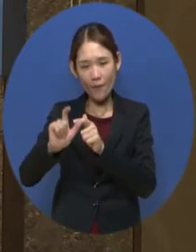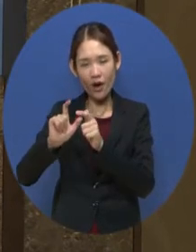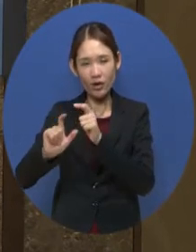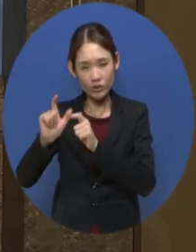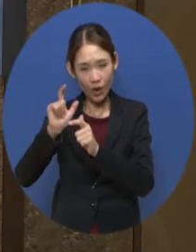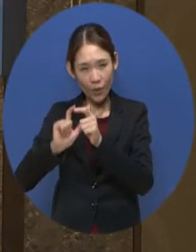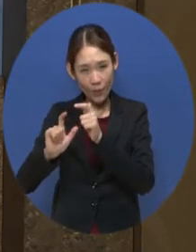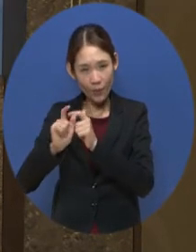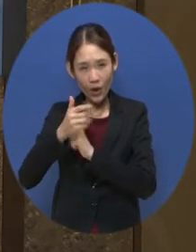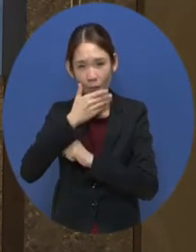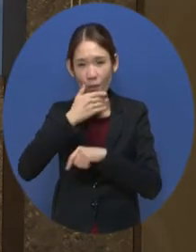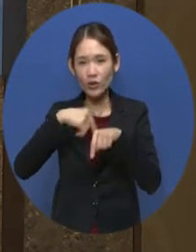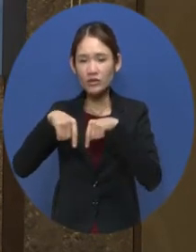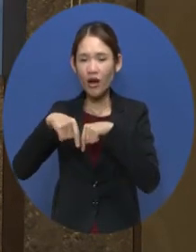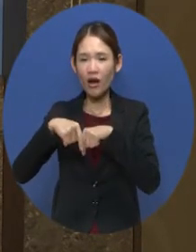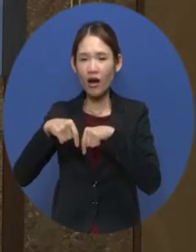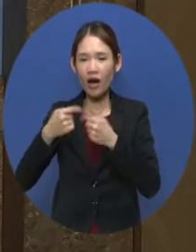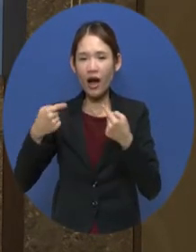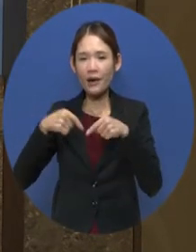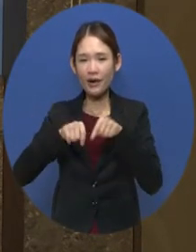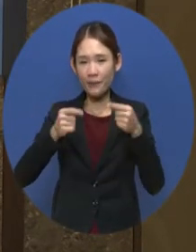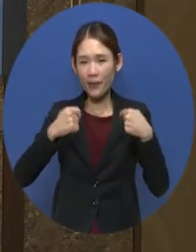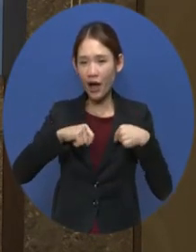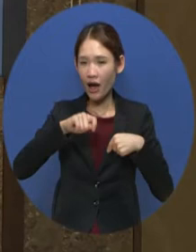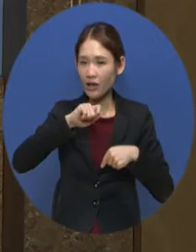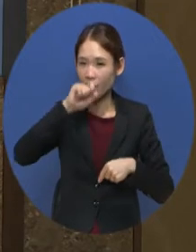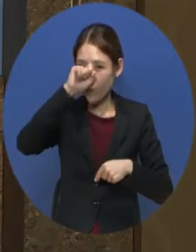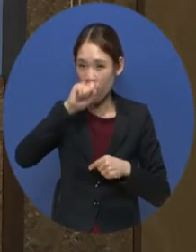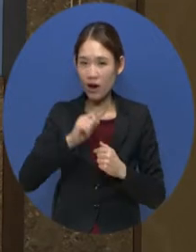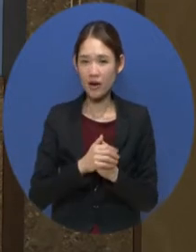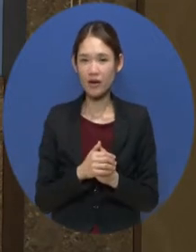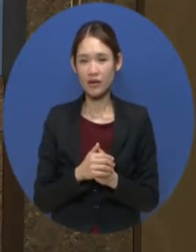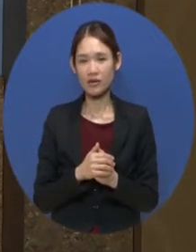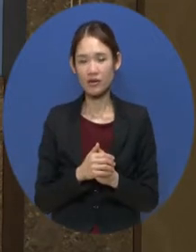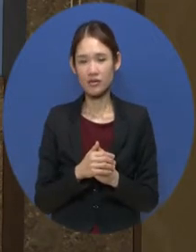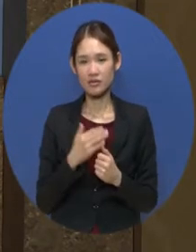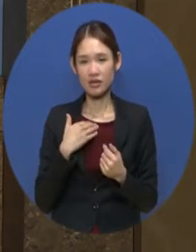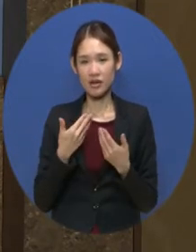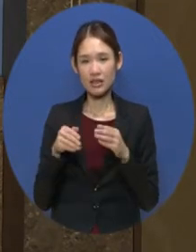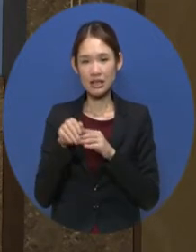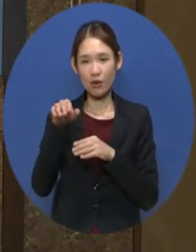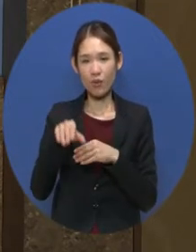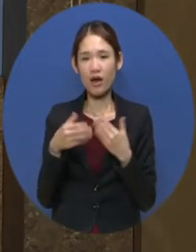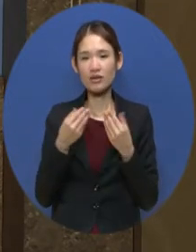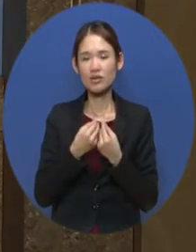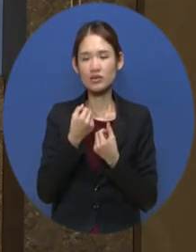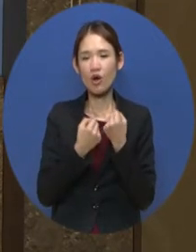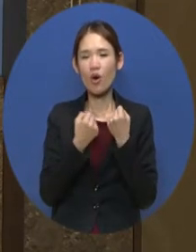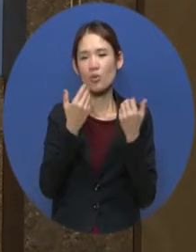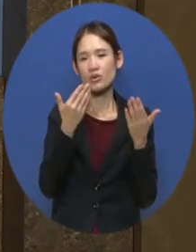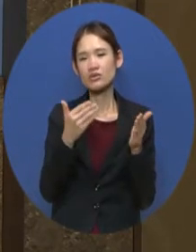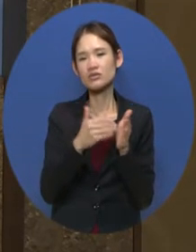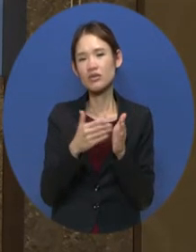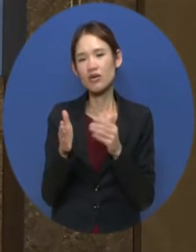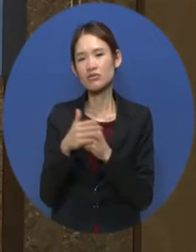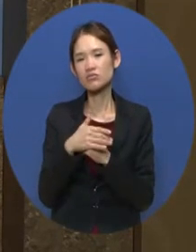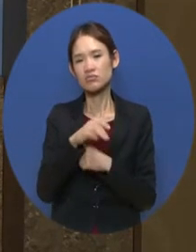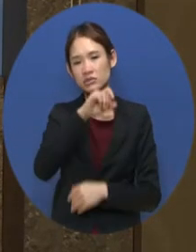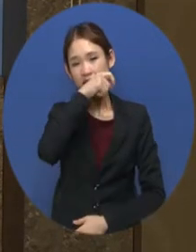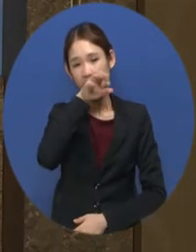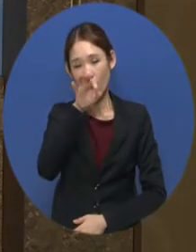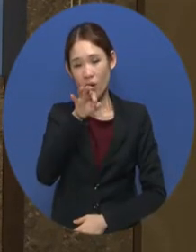그런 복지 정책이 수반되어야 된다고 봅니다. 그래서 저희 기관 같은 경우에도 앞서 말씀드렸지만 어떤